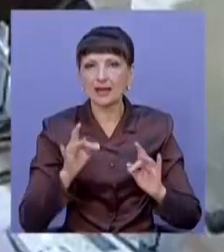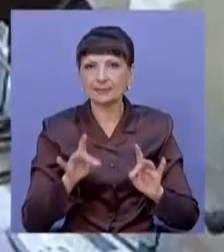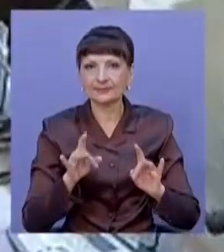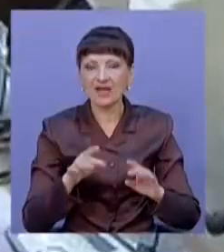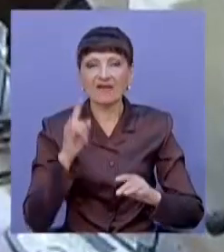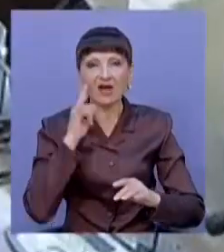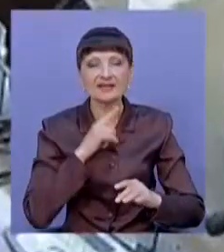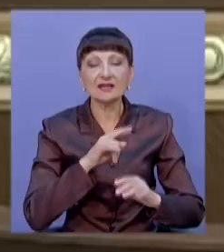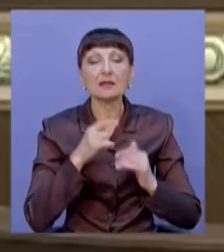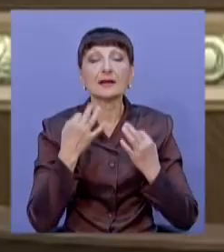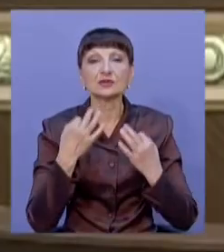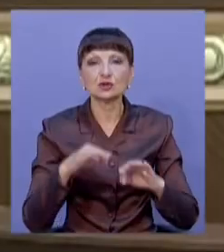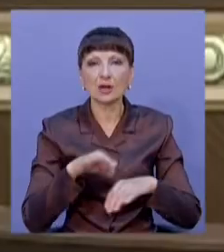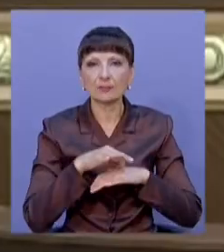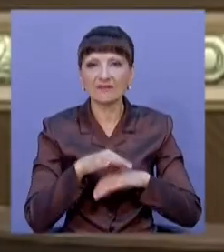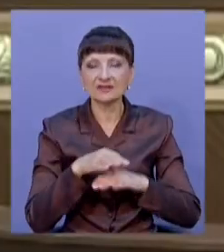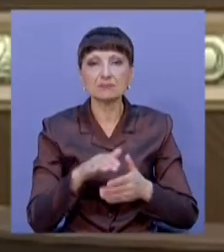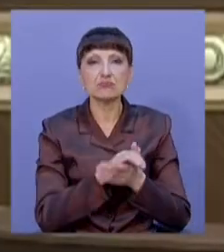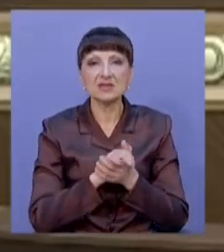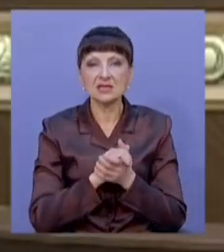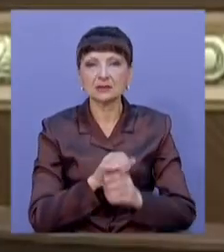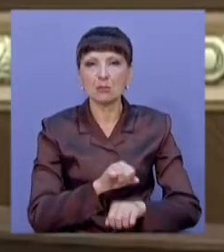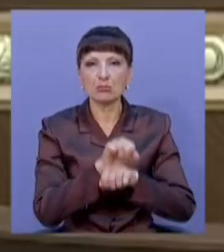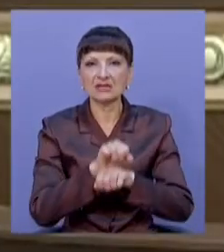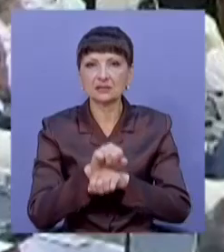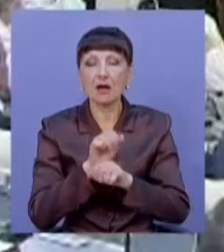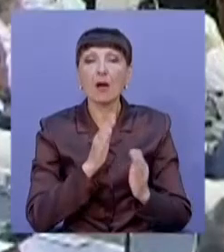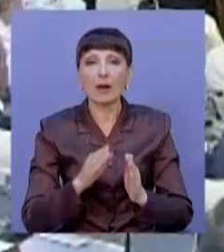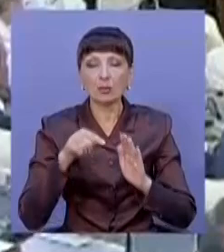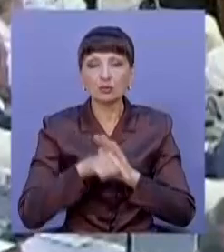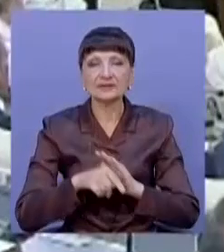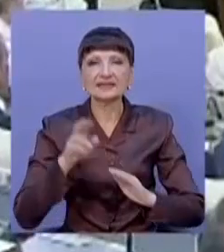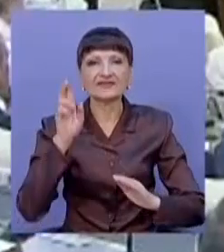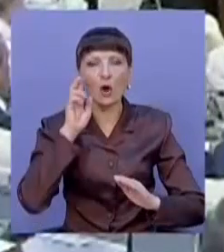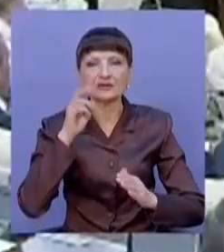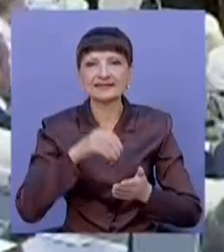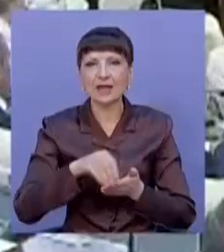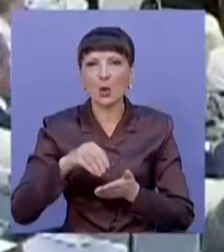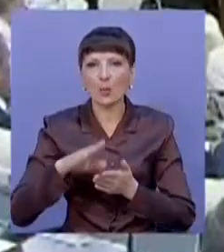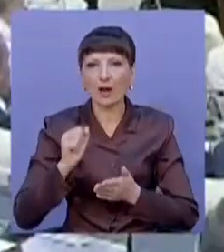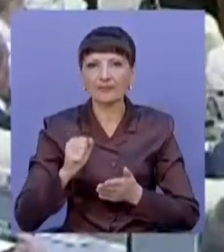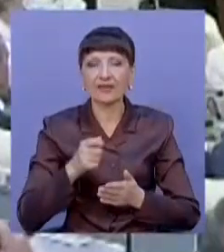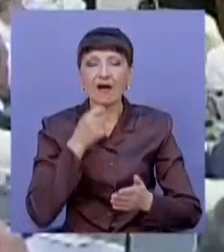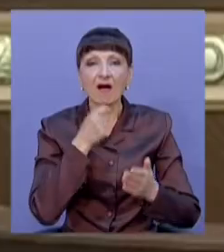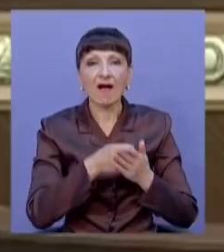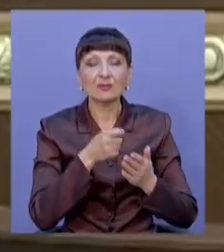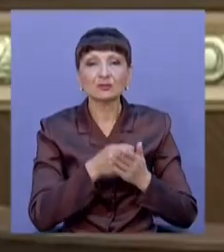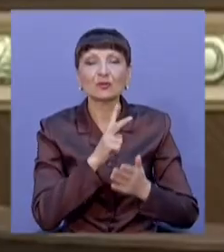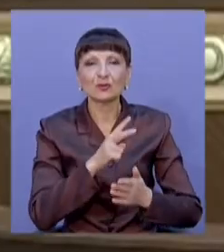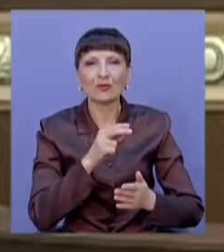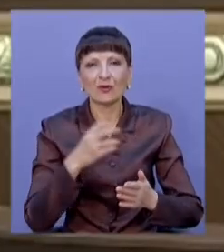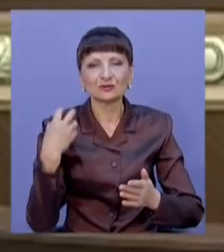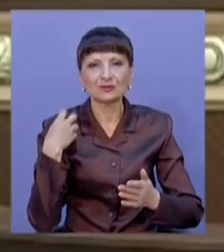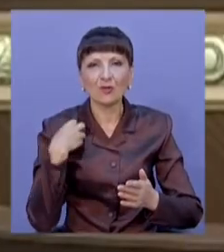В Казахстане разрешат проводить мирные митинги. Порядок-то ведут в системе госзакупок. Процитирую. «Кормушку для чиновников под